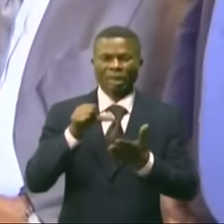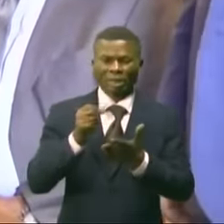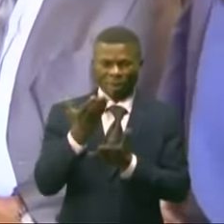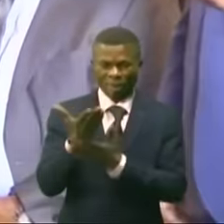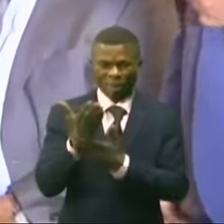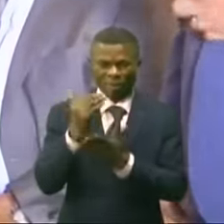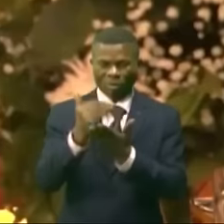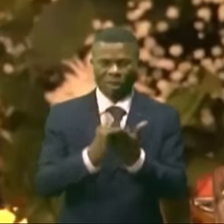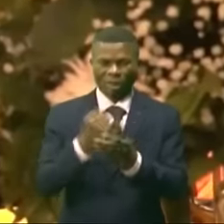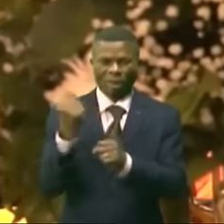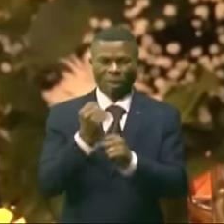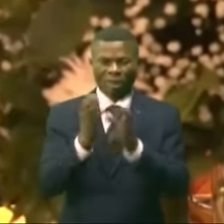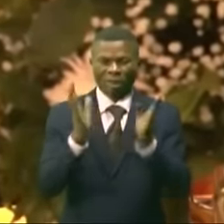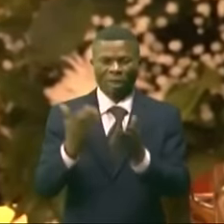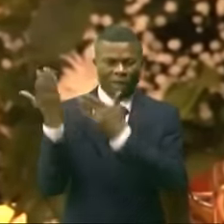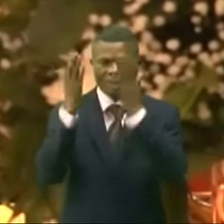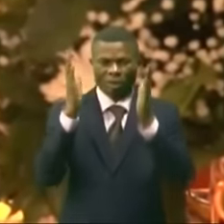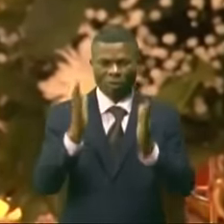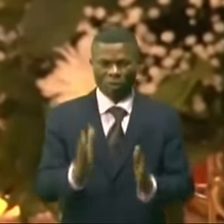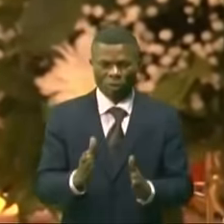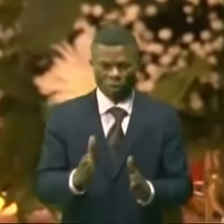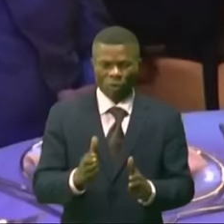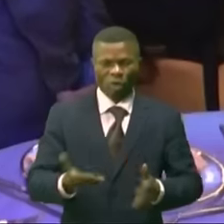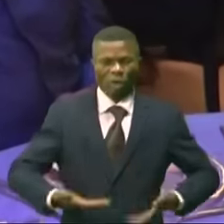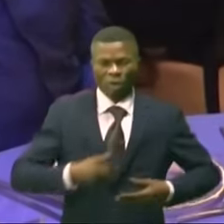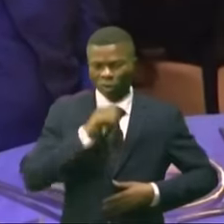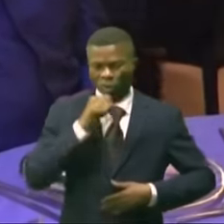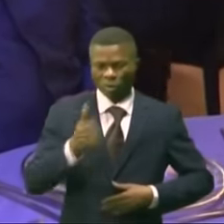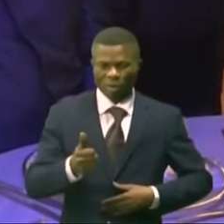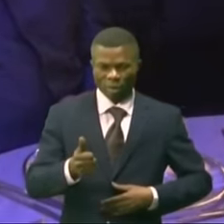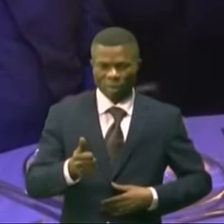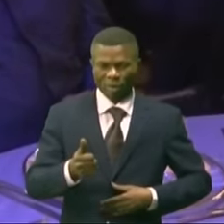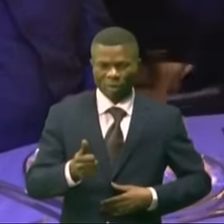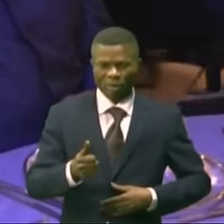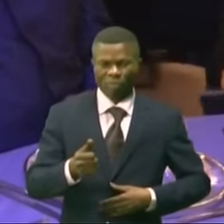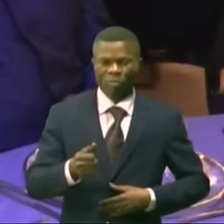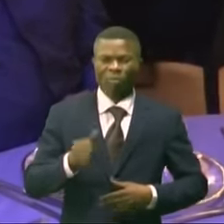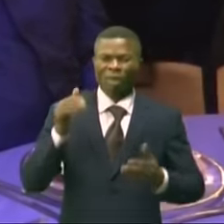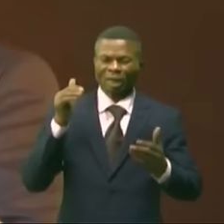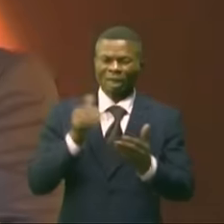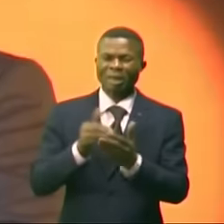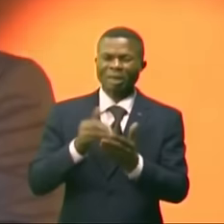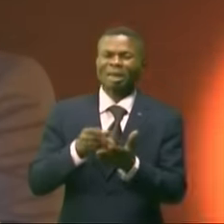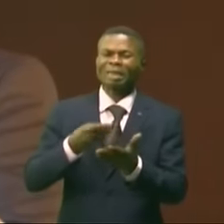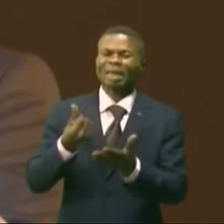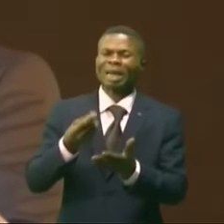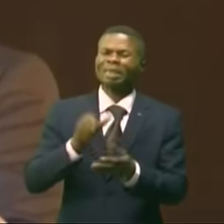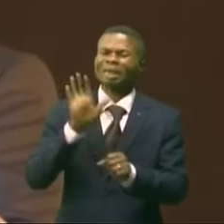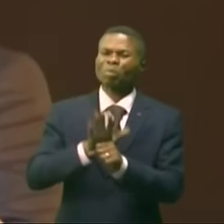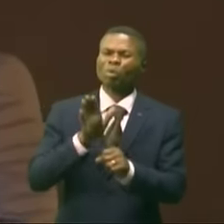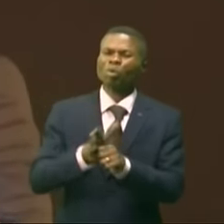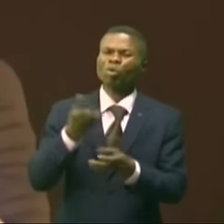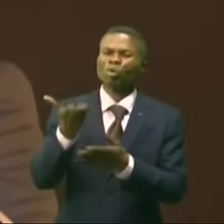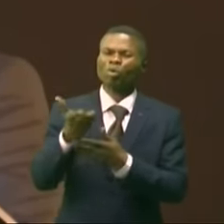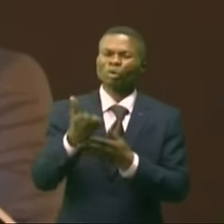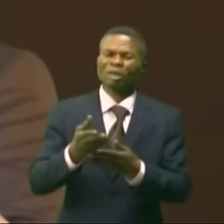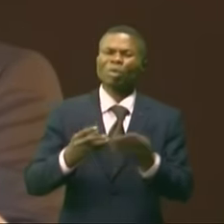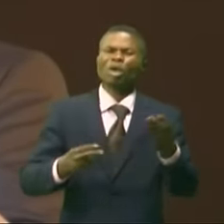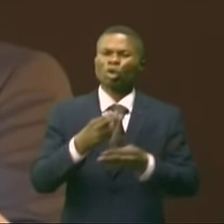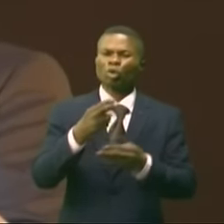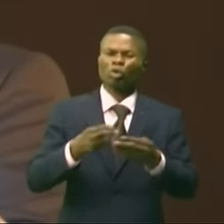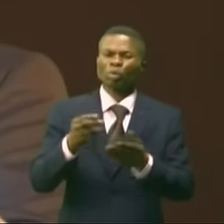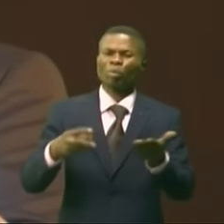opérateurs économiques qui fistigent entre autres les tracasseries fiscales dont ils sont régulièrement